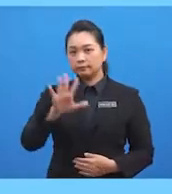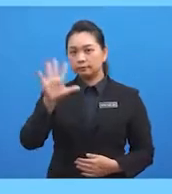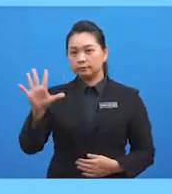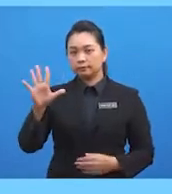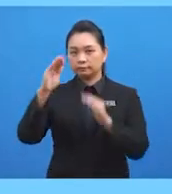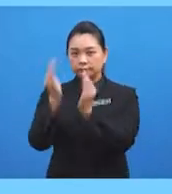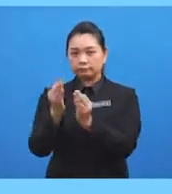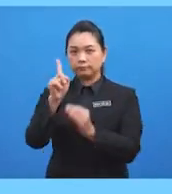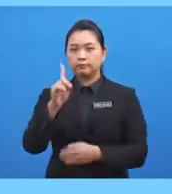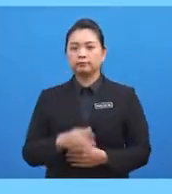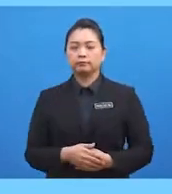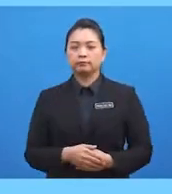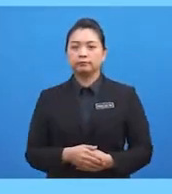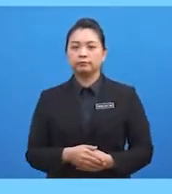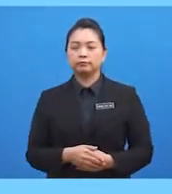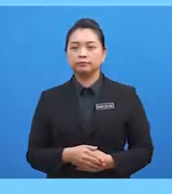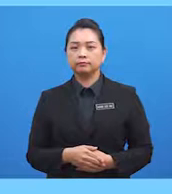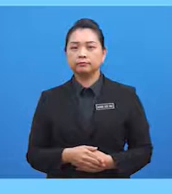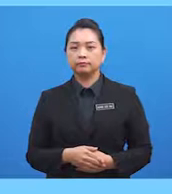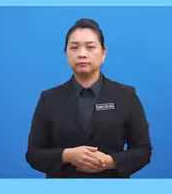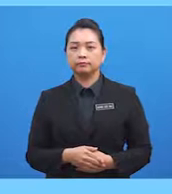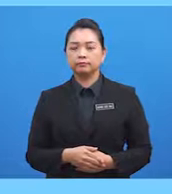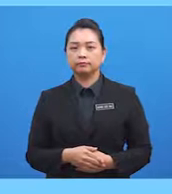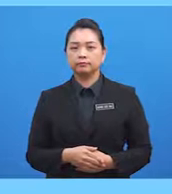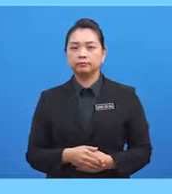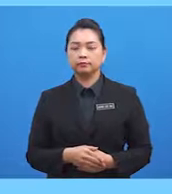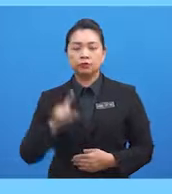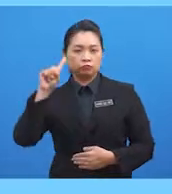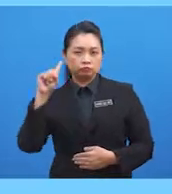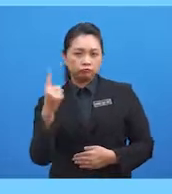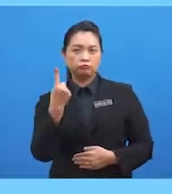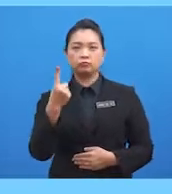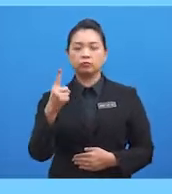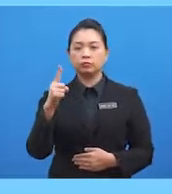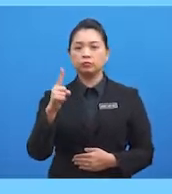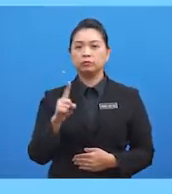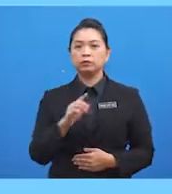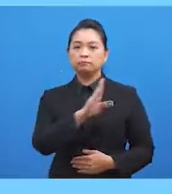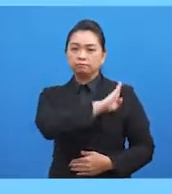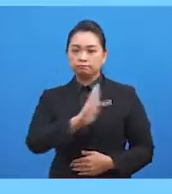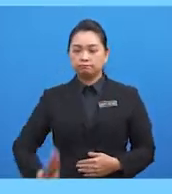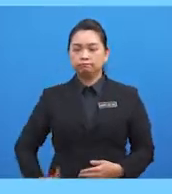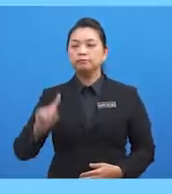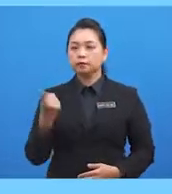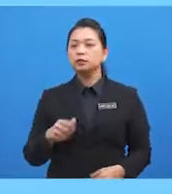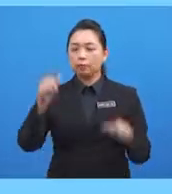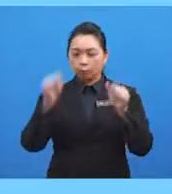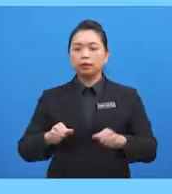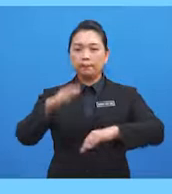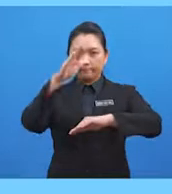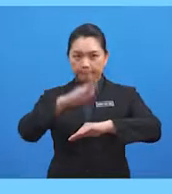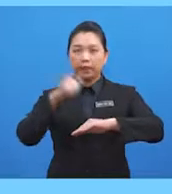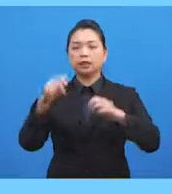Perkara 1 memperuntukkan hanya Seri Paduka Baginda sahaja yang boleh